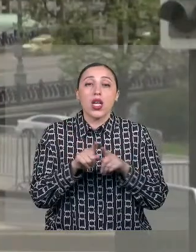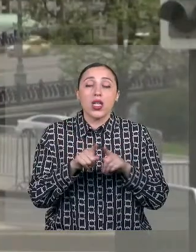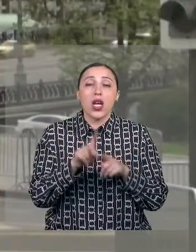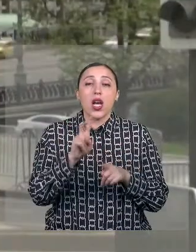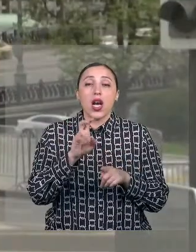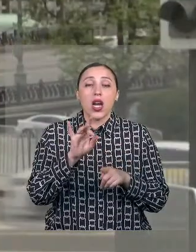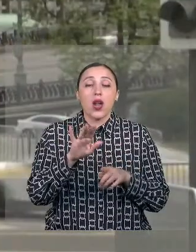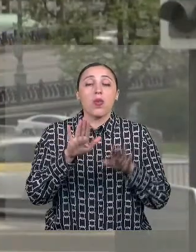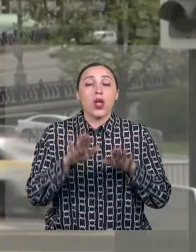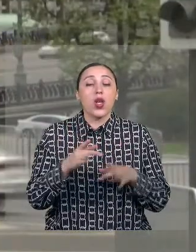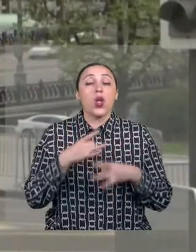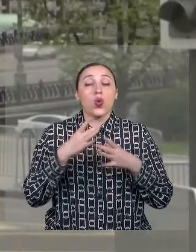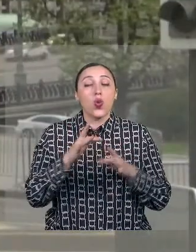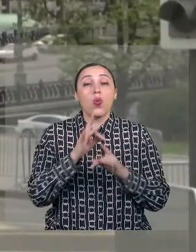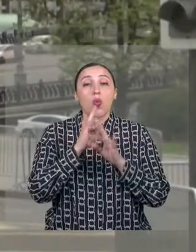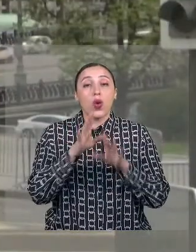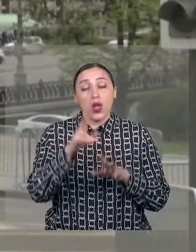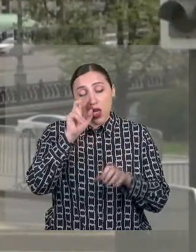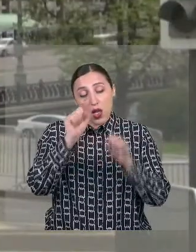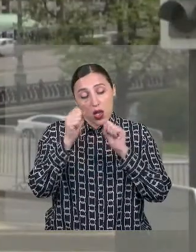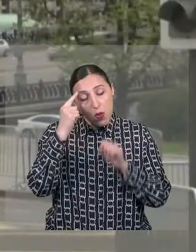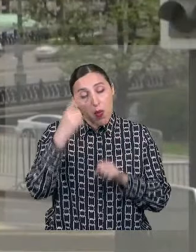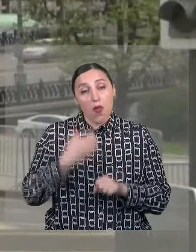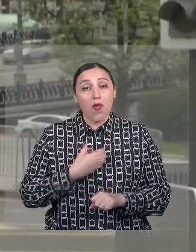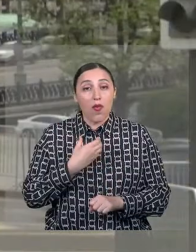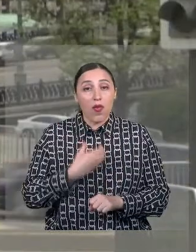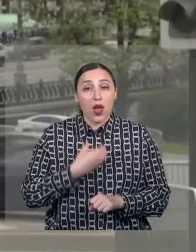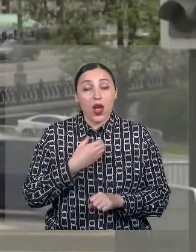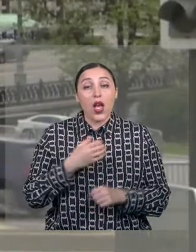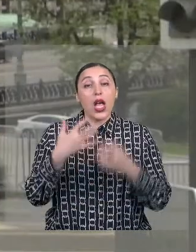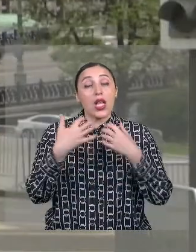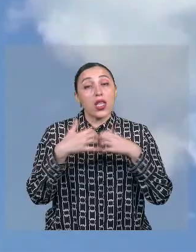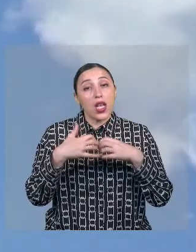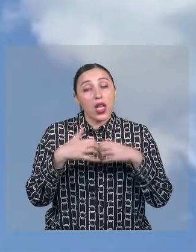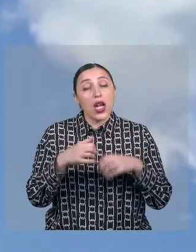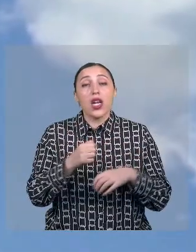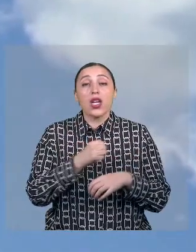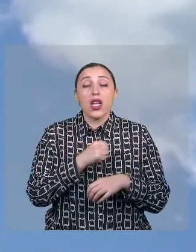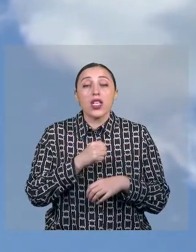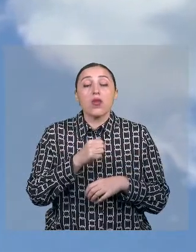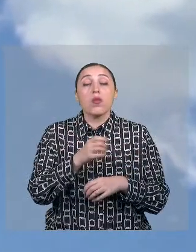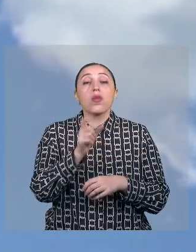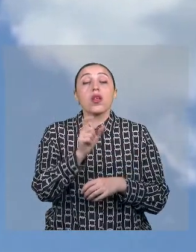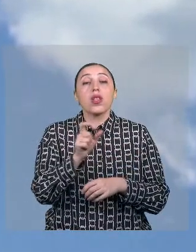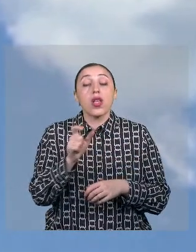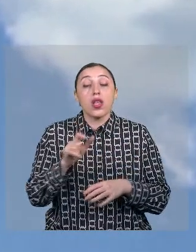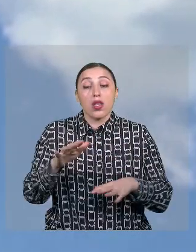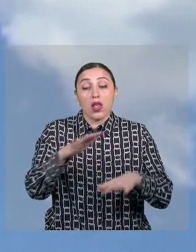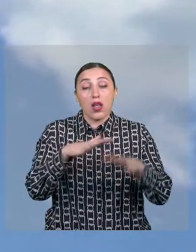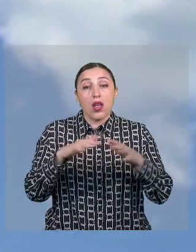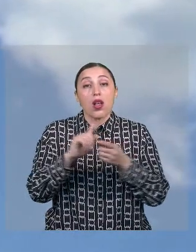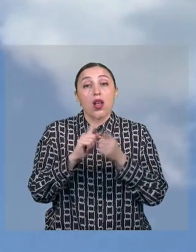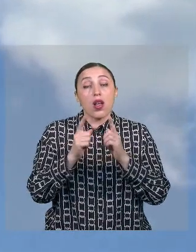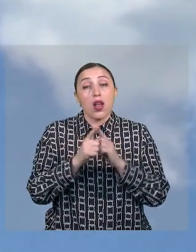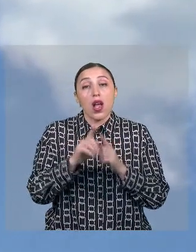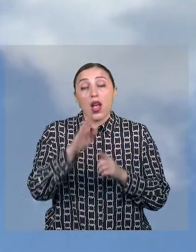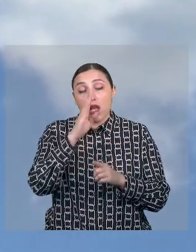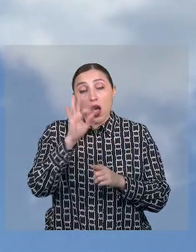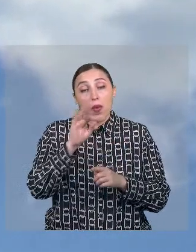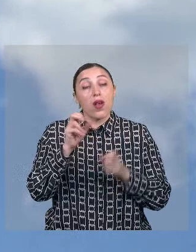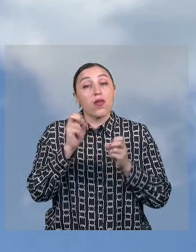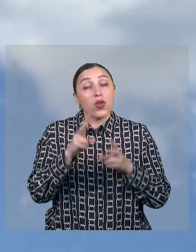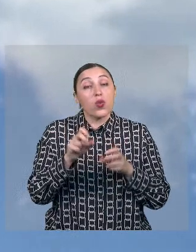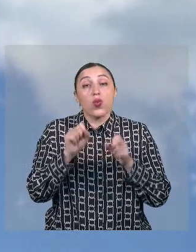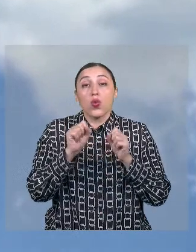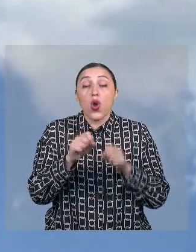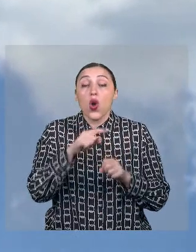բռնակցված Ղրիմում։ Իշխանությունները մտավախություն ունեն, որ տեխնիկայի և ռազմական անձնակազմի կուտակումը կարող է հրահրել հակառակորդին։ Բացի այդ,